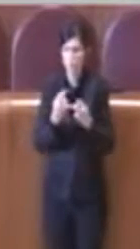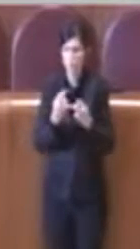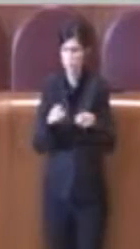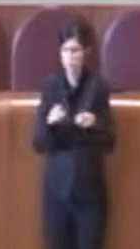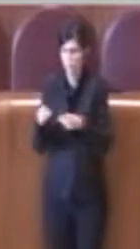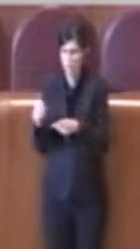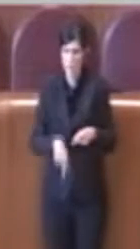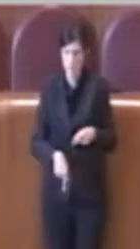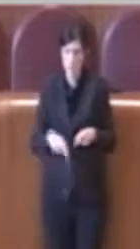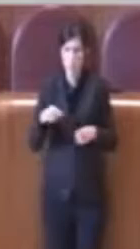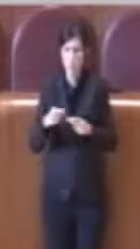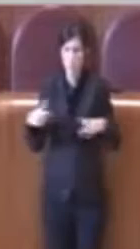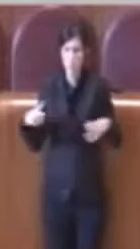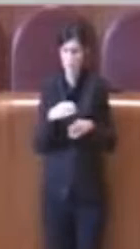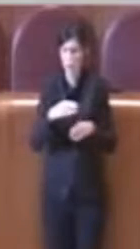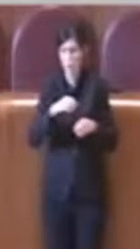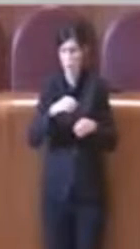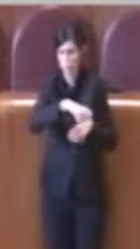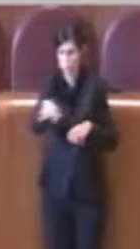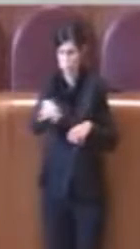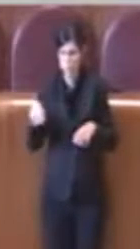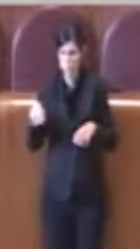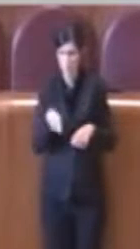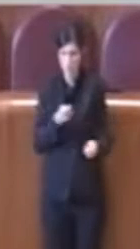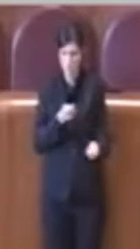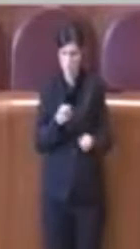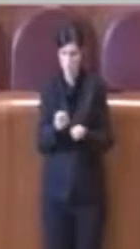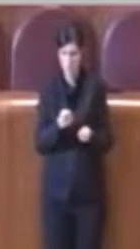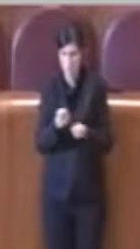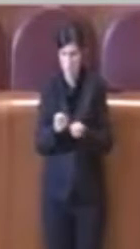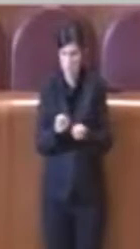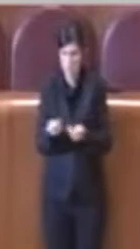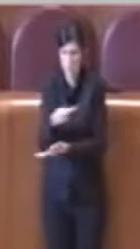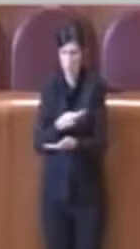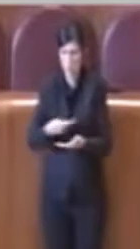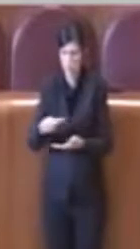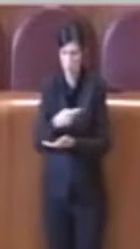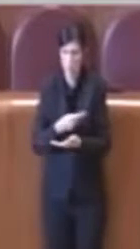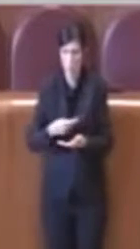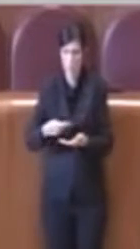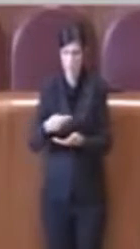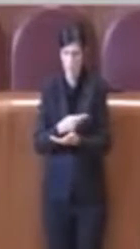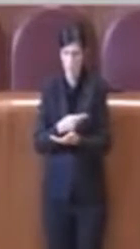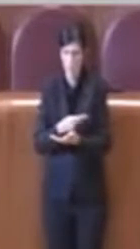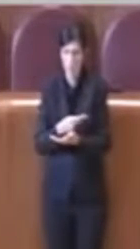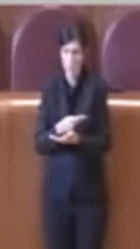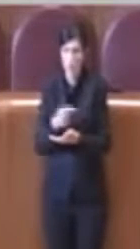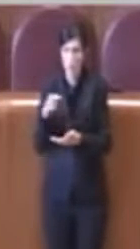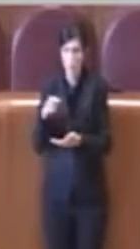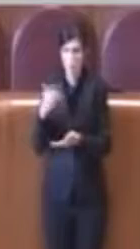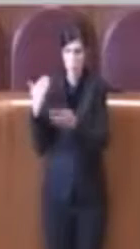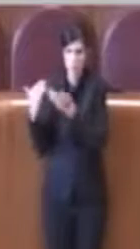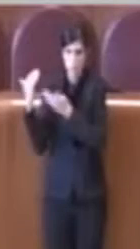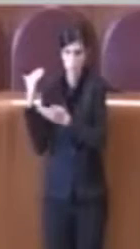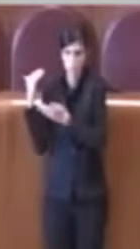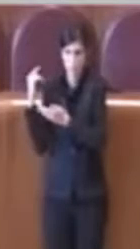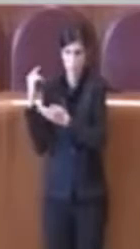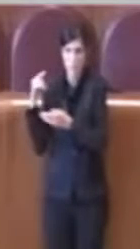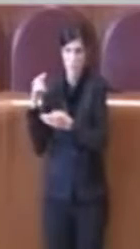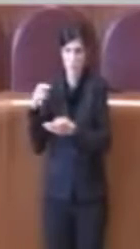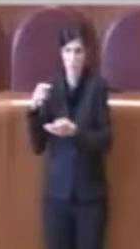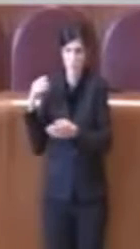ambiti urbanistici, ovviamente ci troviamo a gestire progetti che vengono da lontano, perché necessariamente